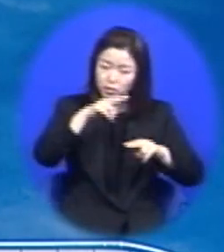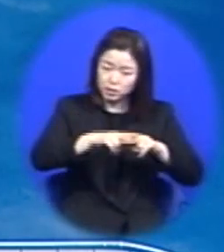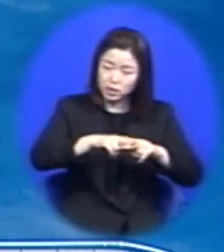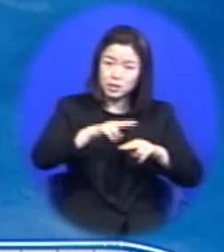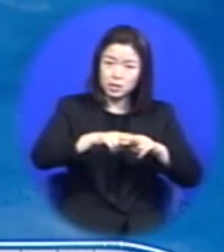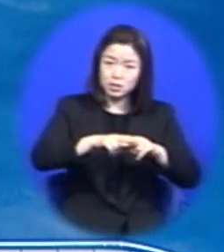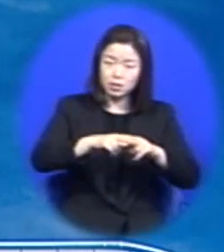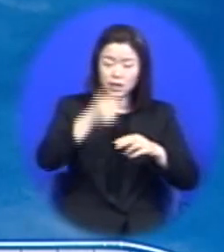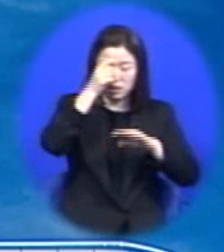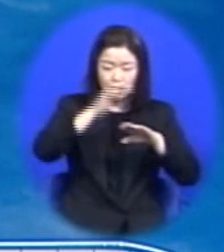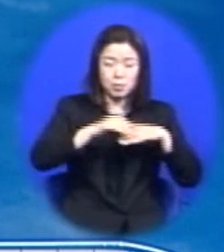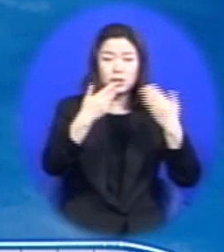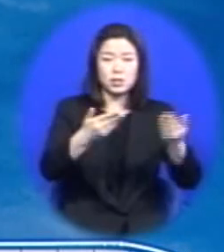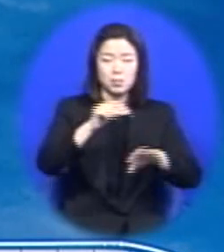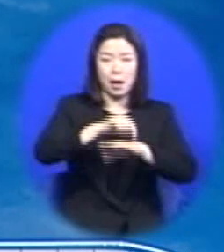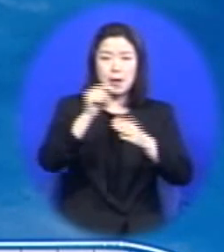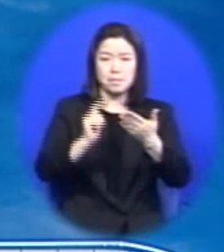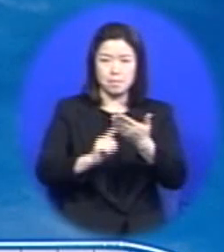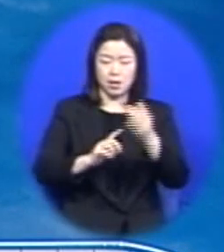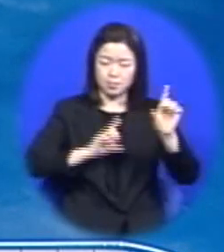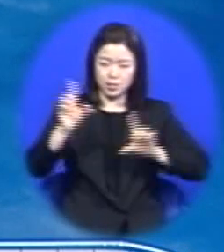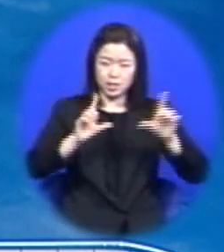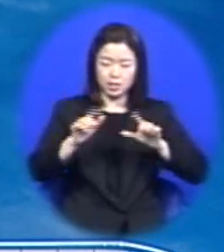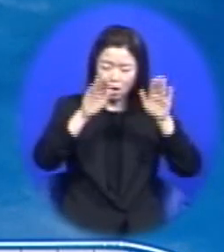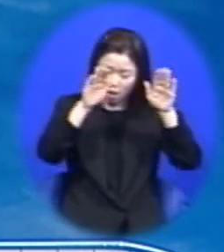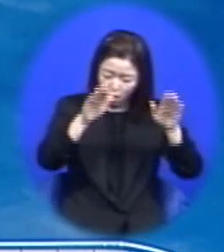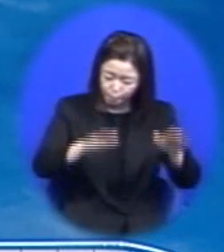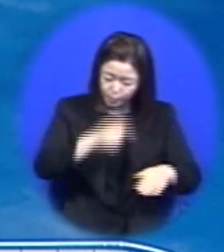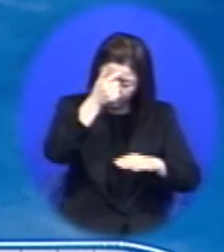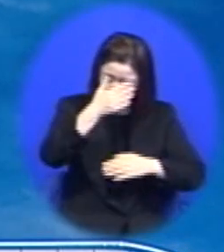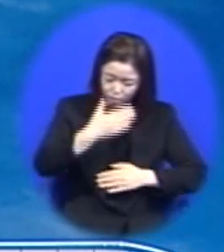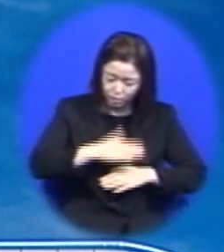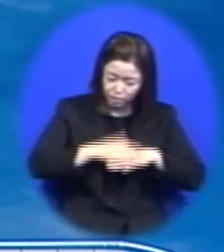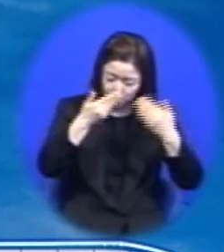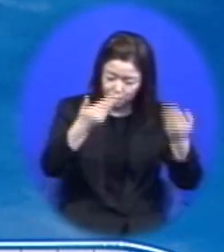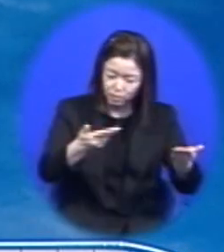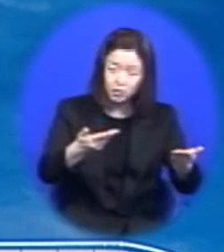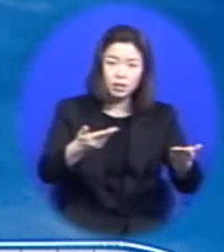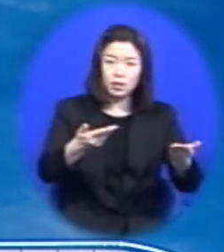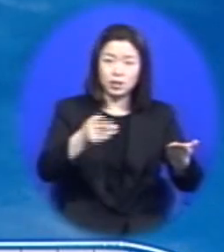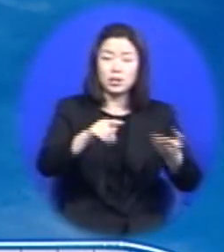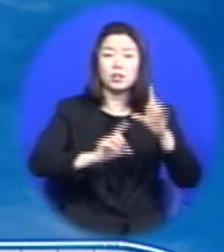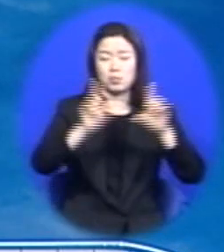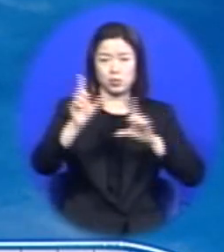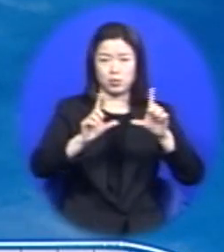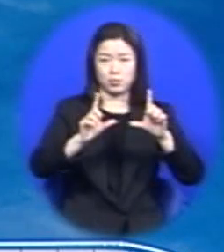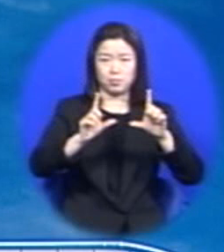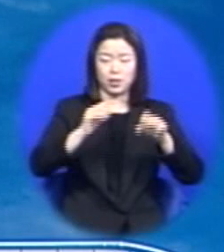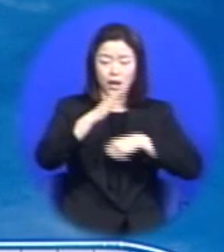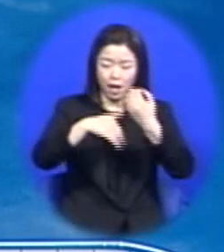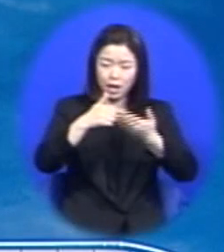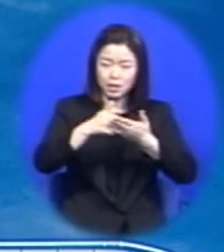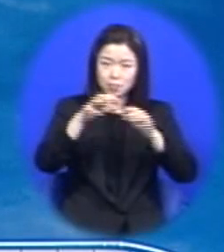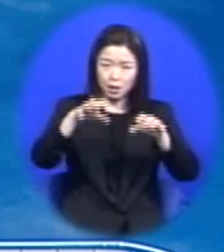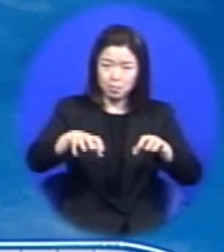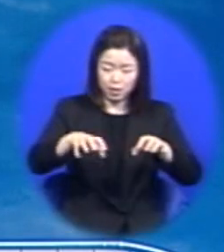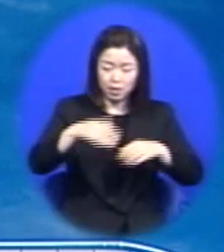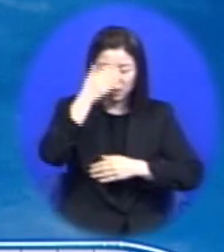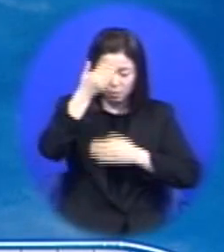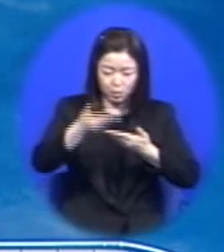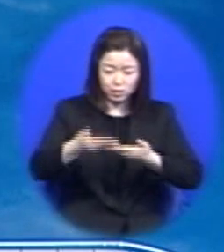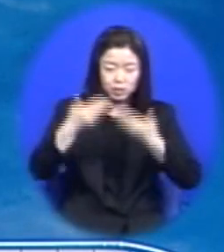마음의 자세는 엎드려 경배하는 거예요. 지금 하나님 앞에 우리가 엎드려 경배하는 거예요.